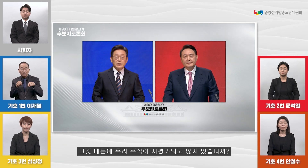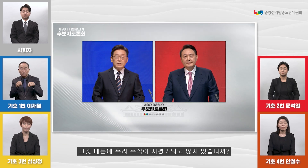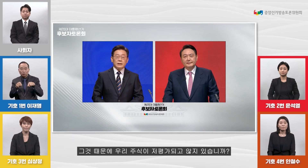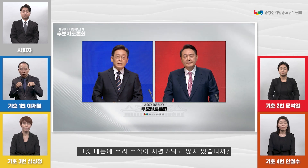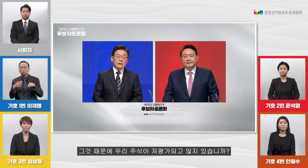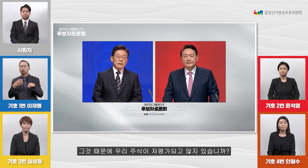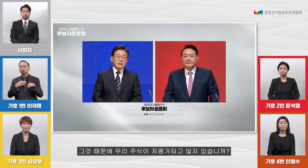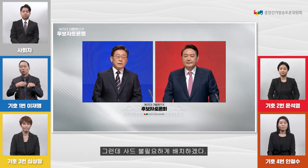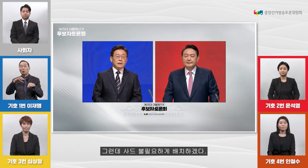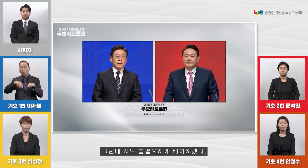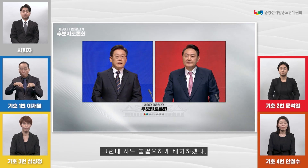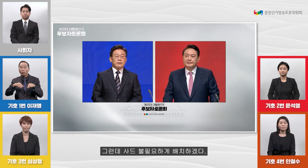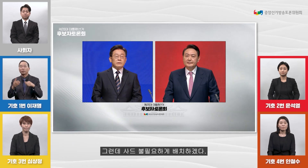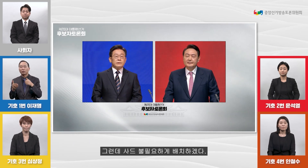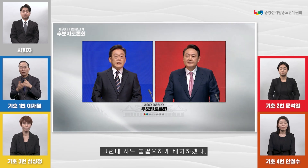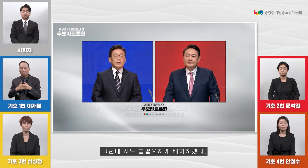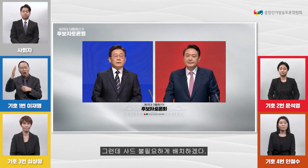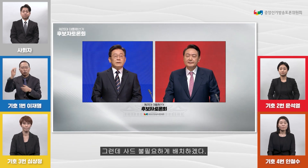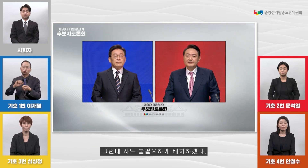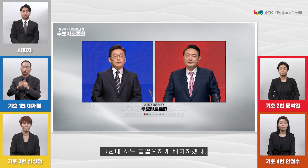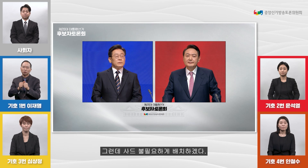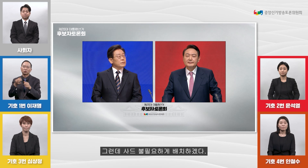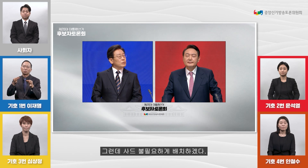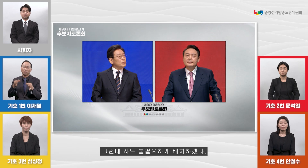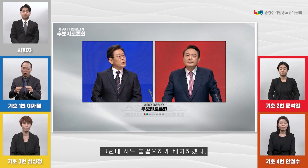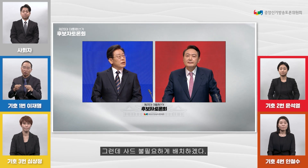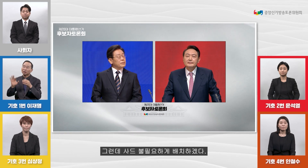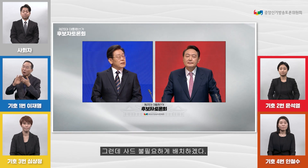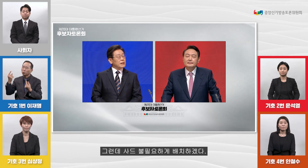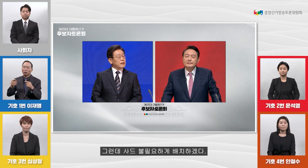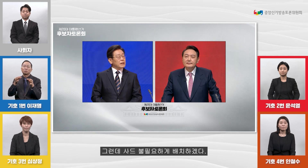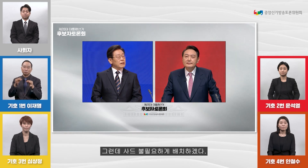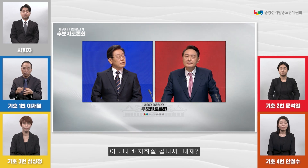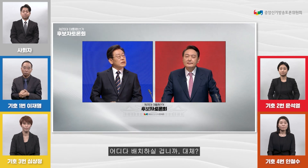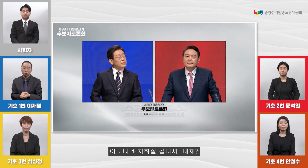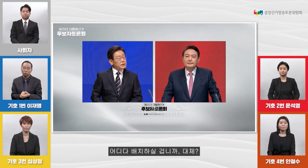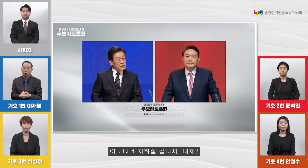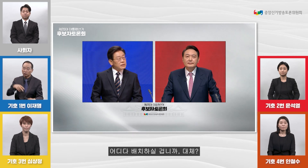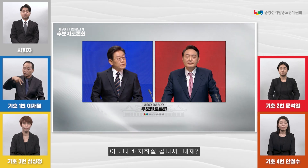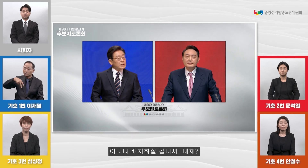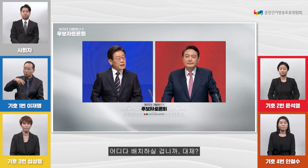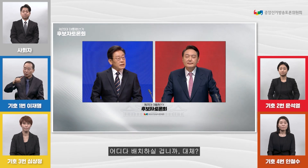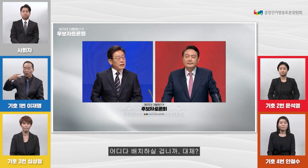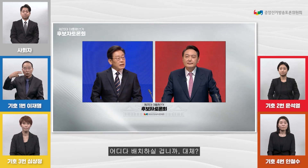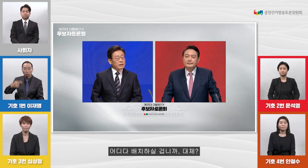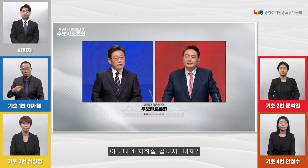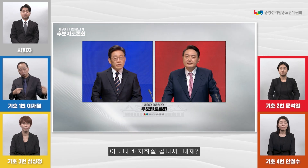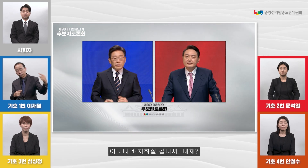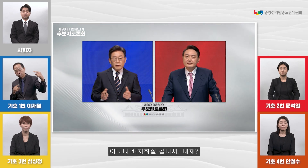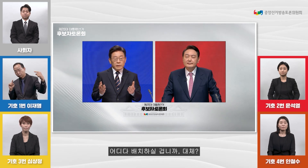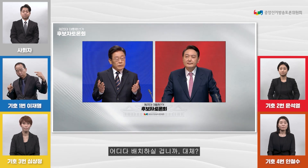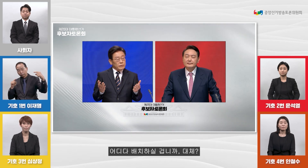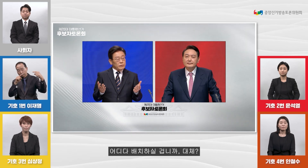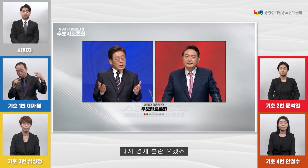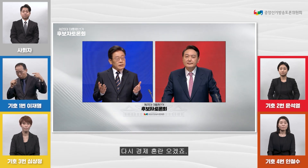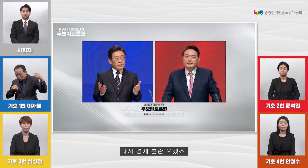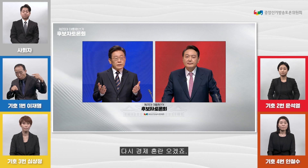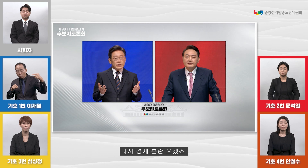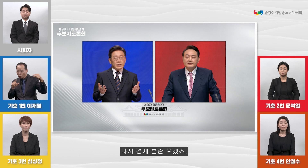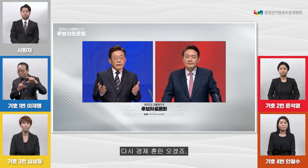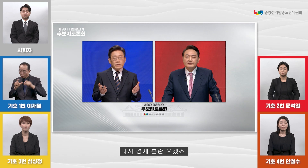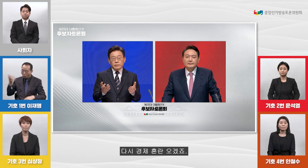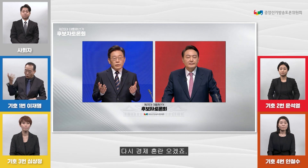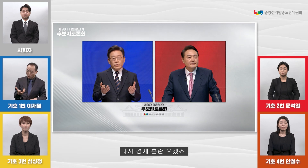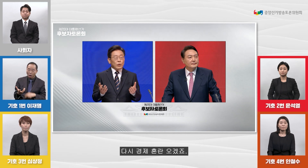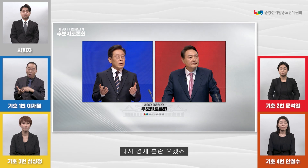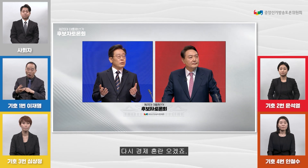않습니까? 그런데 사드 불필요하게 배치하겠다. 어디다 배치하실 겁니까 대체? 다시